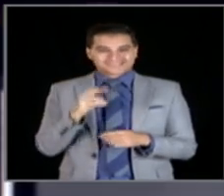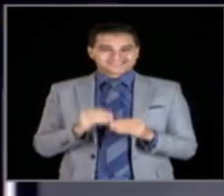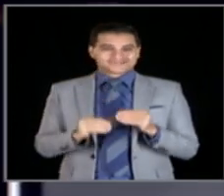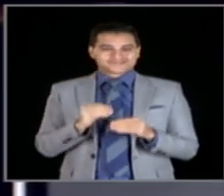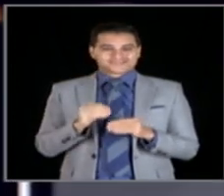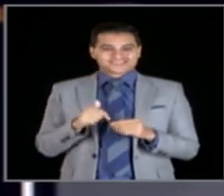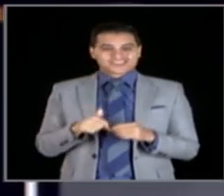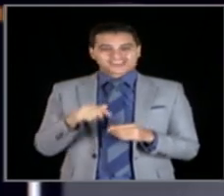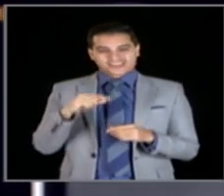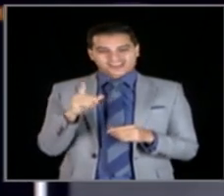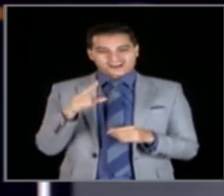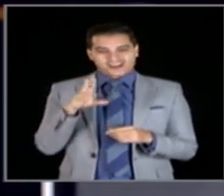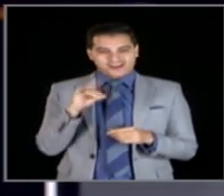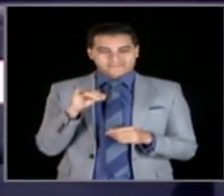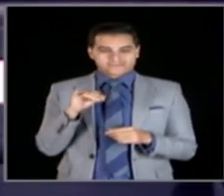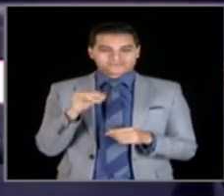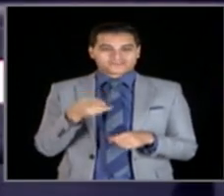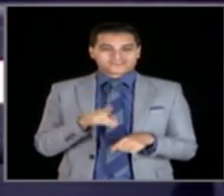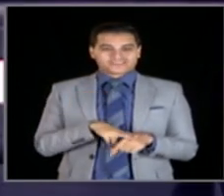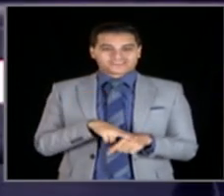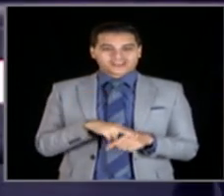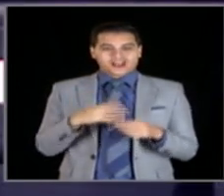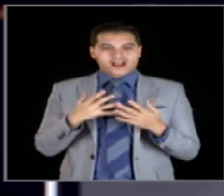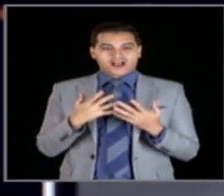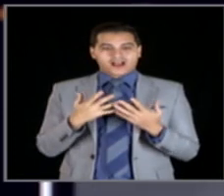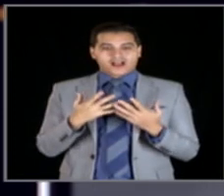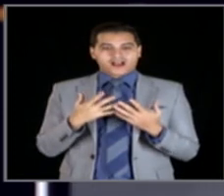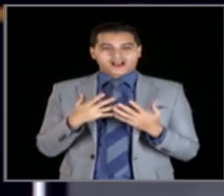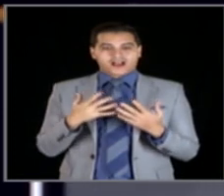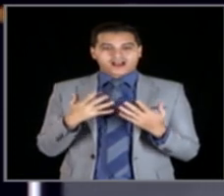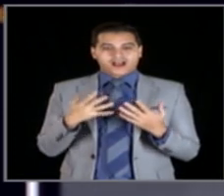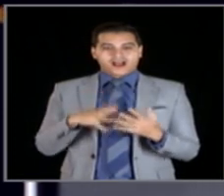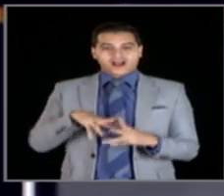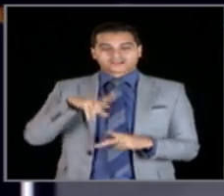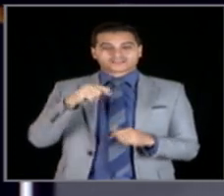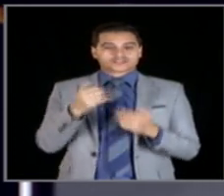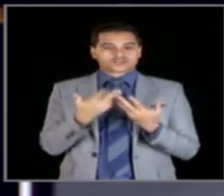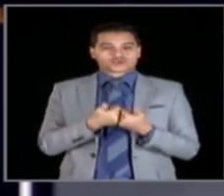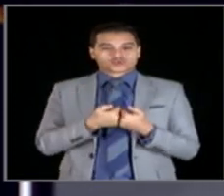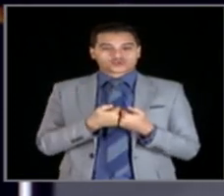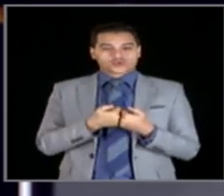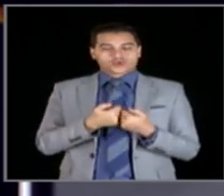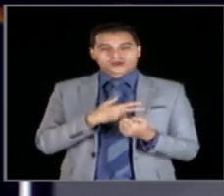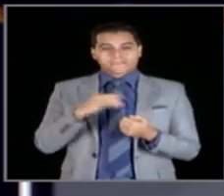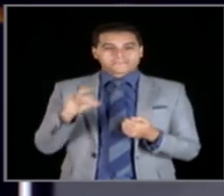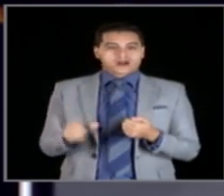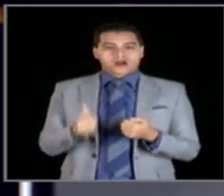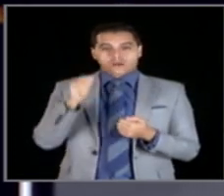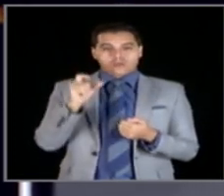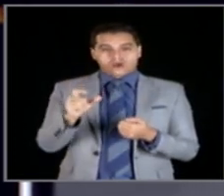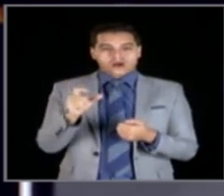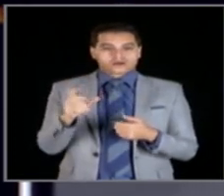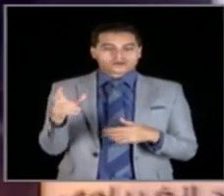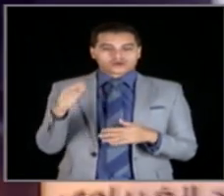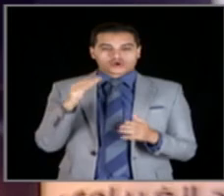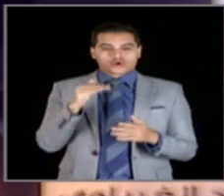معلش. هي الدرهم طبعا. كاونتر بيخوف. قصر الشوق هي أغنية المطرب لبناني، فمن هو؟ مروان